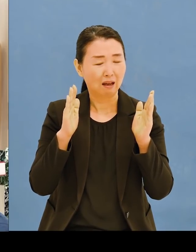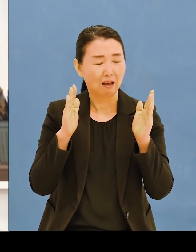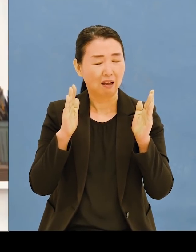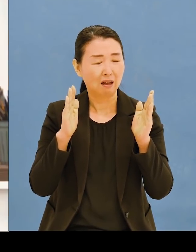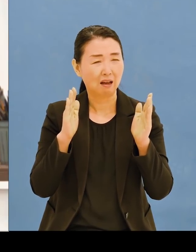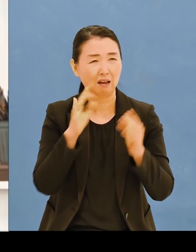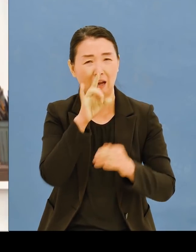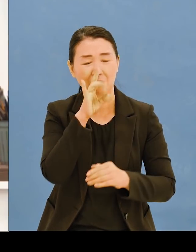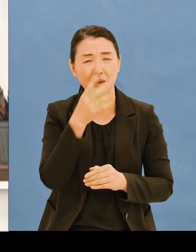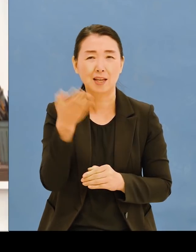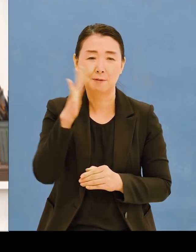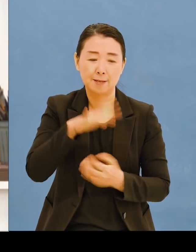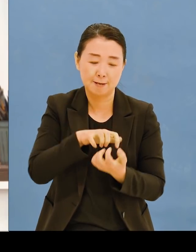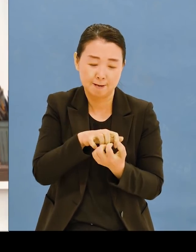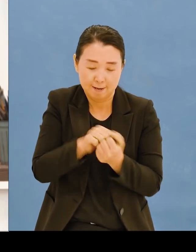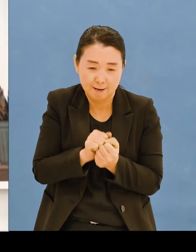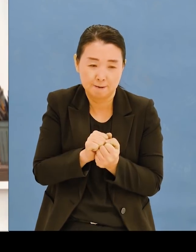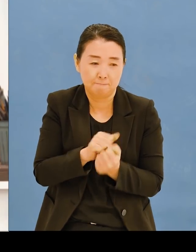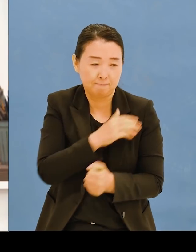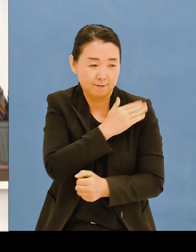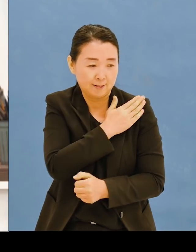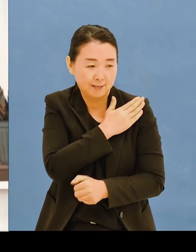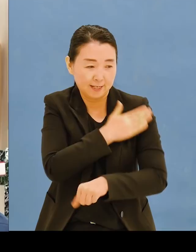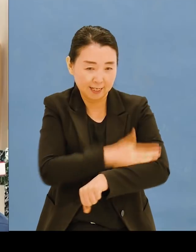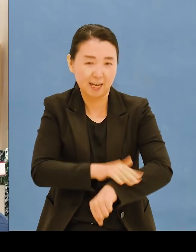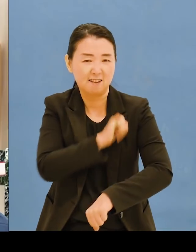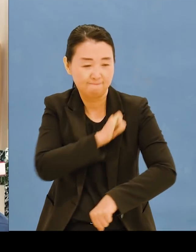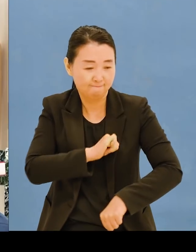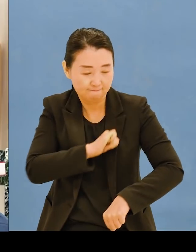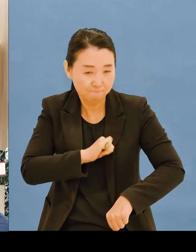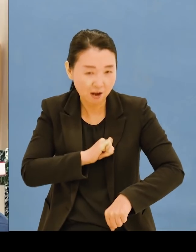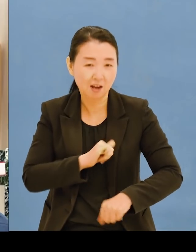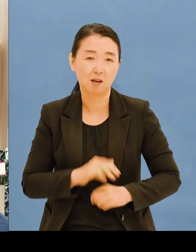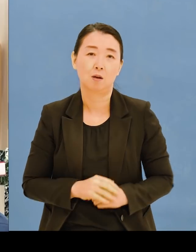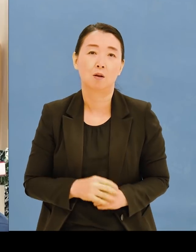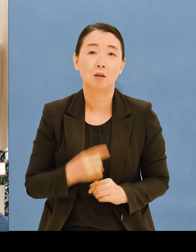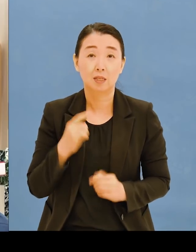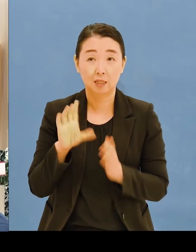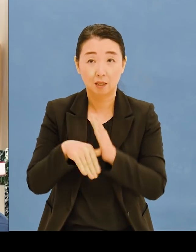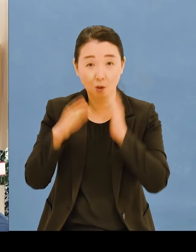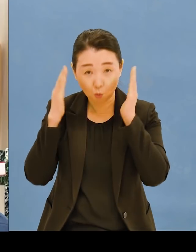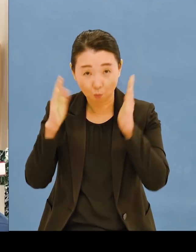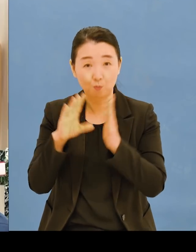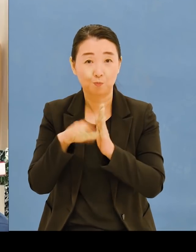물고 버텼어요. 그래서 그때 당시에 제가 공부를 하면서